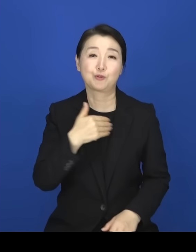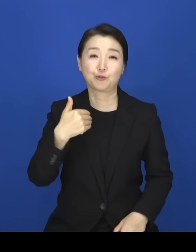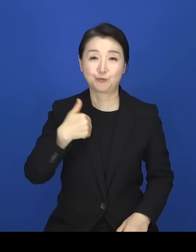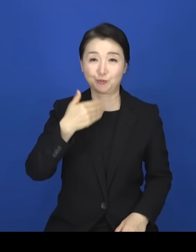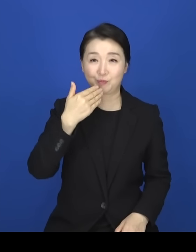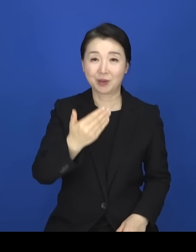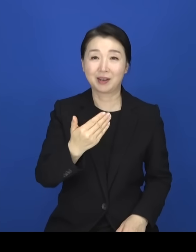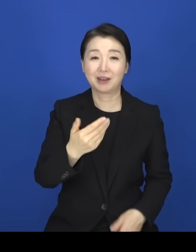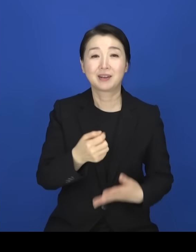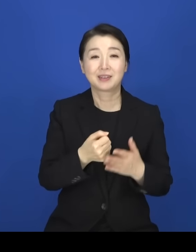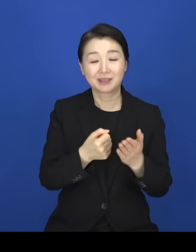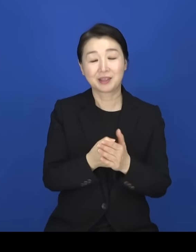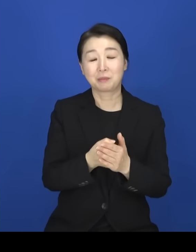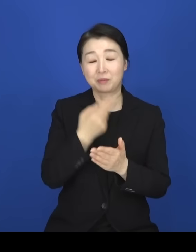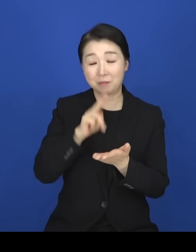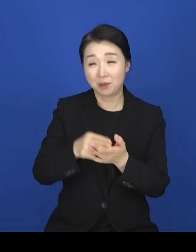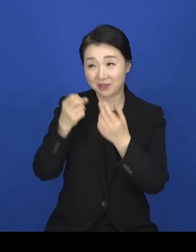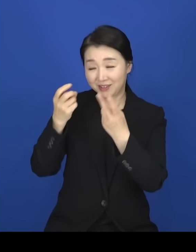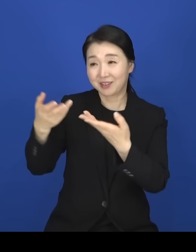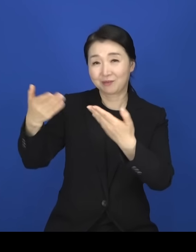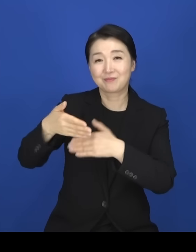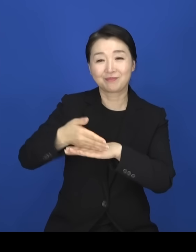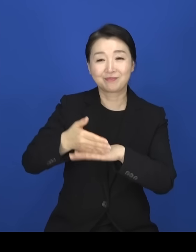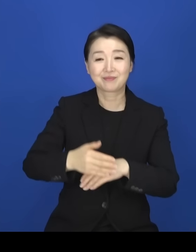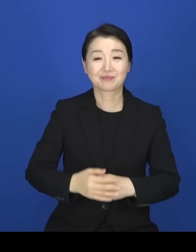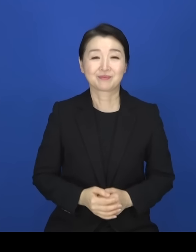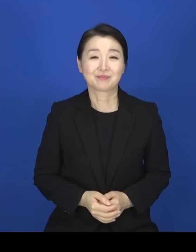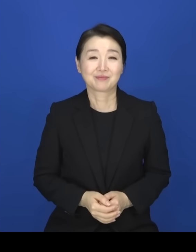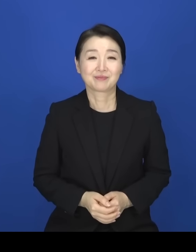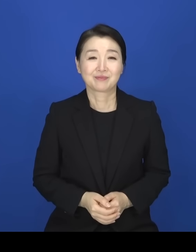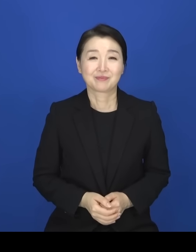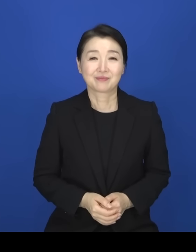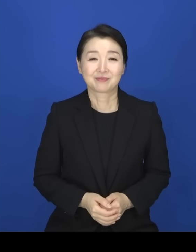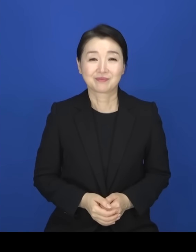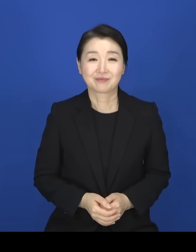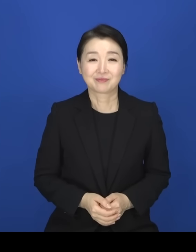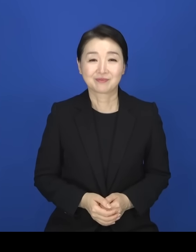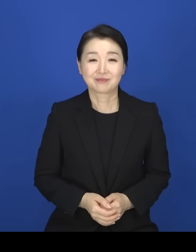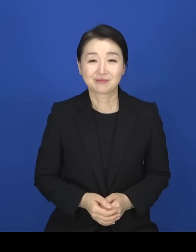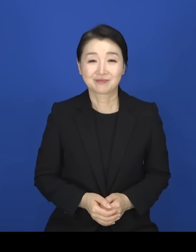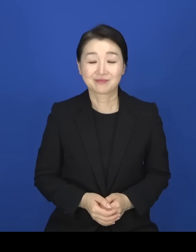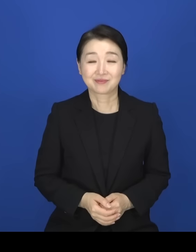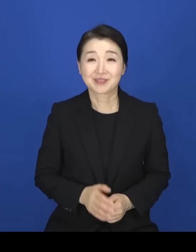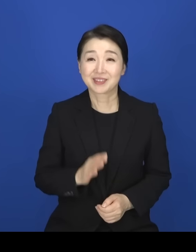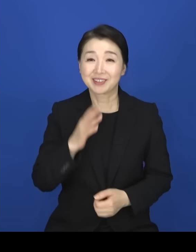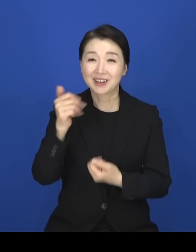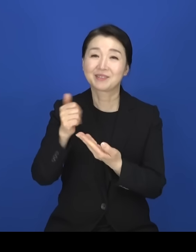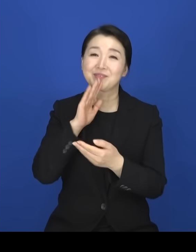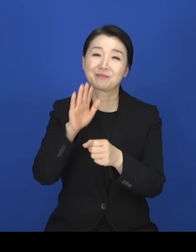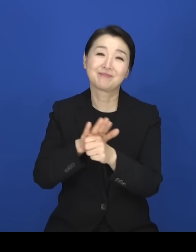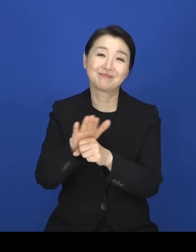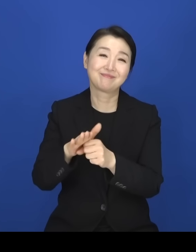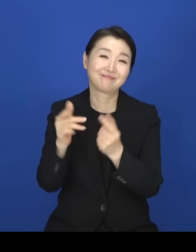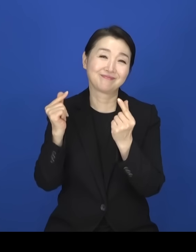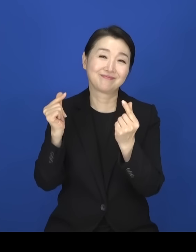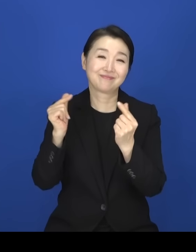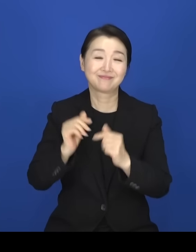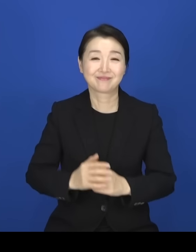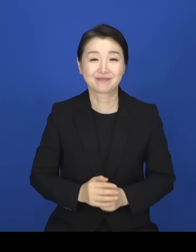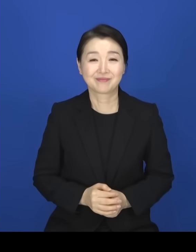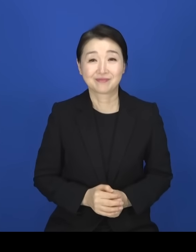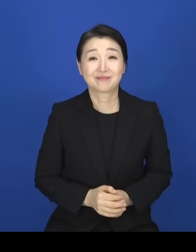생각이 들어서 제가 또 편지 쓰게 해주셔서 너무 감사합니다. 네. 하나님 너무 진짜 너무 사랑해요.